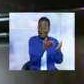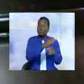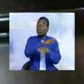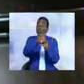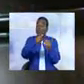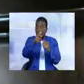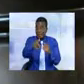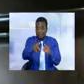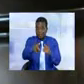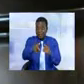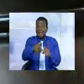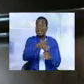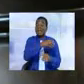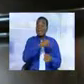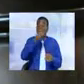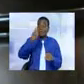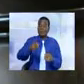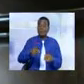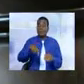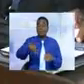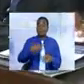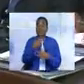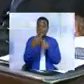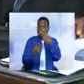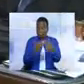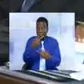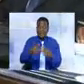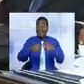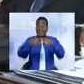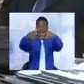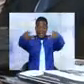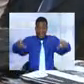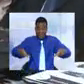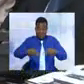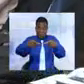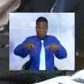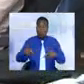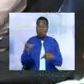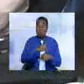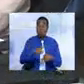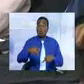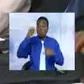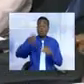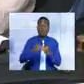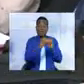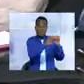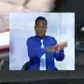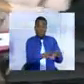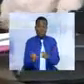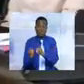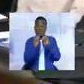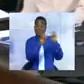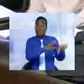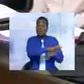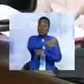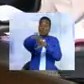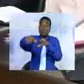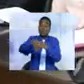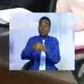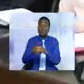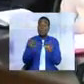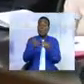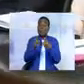départ 21 500 tonnes à l'arrivée. Amplifier ce capital confiance, explorer d'autres opportunités de l'économie malienne